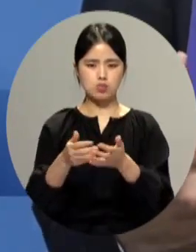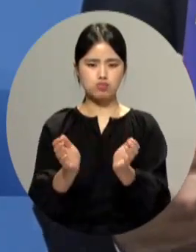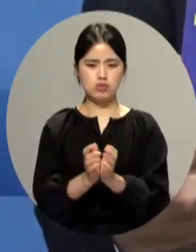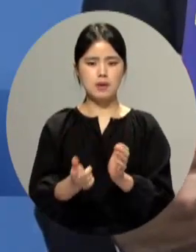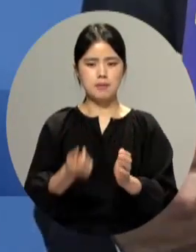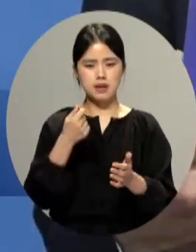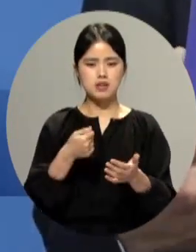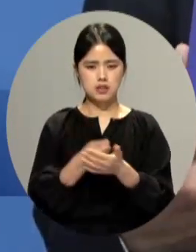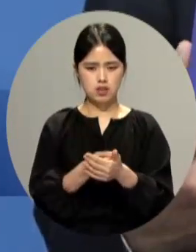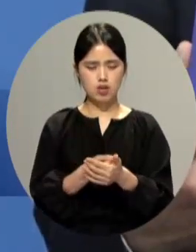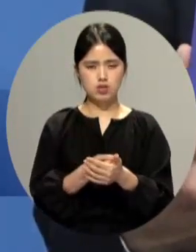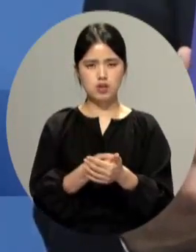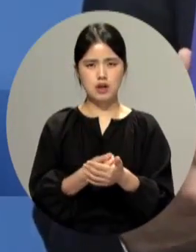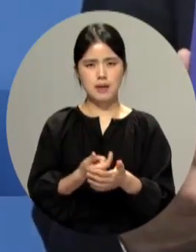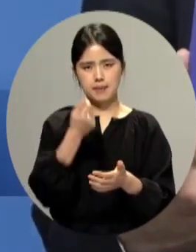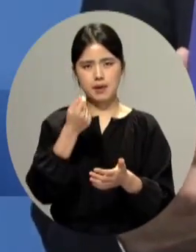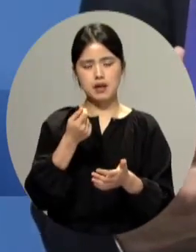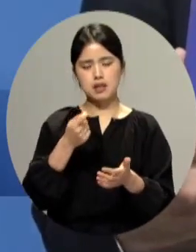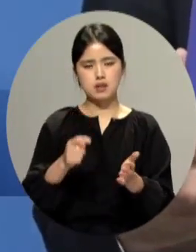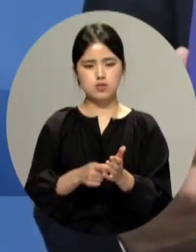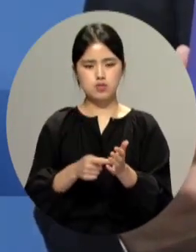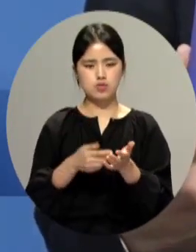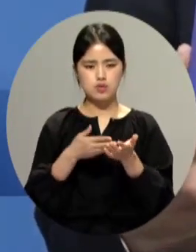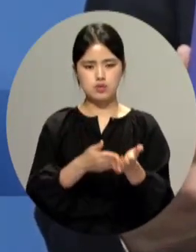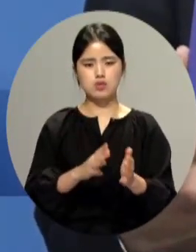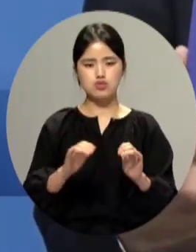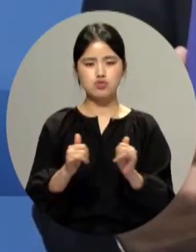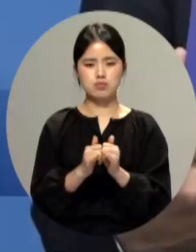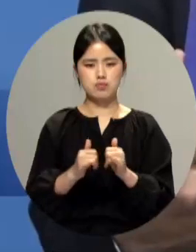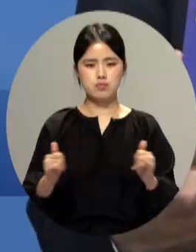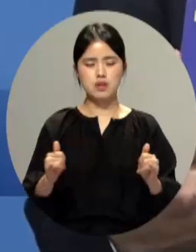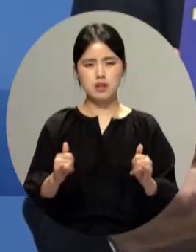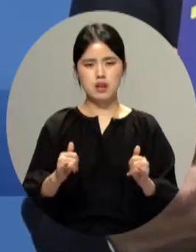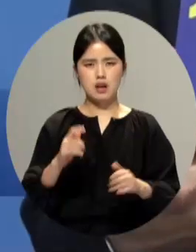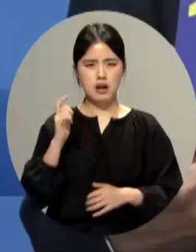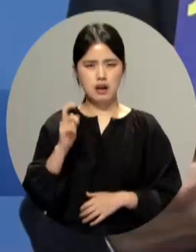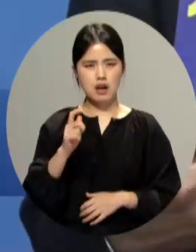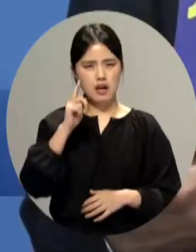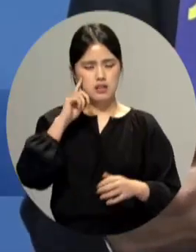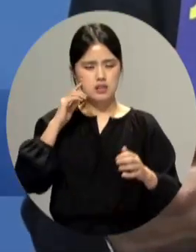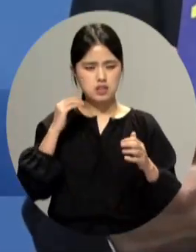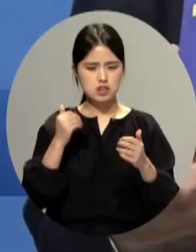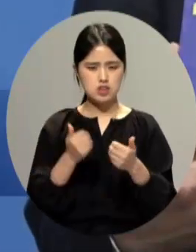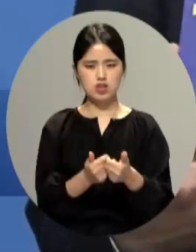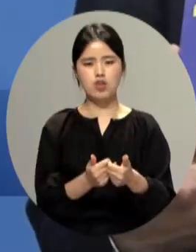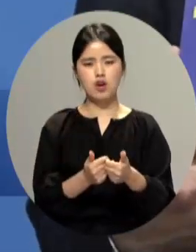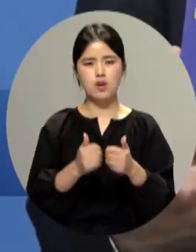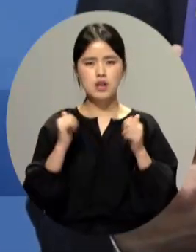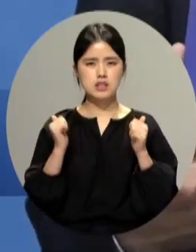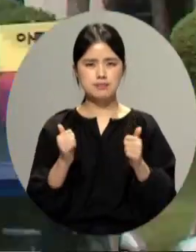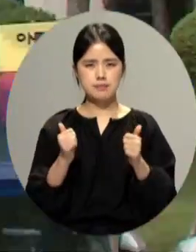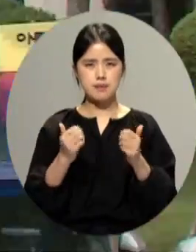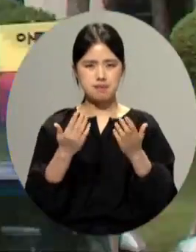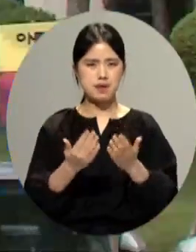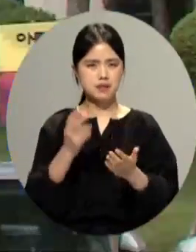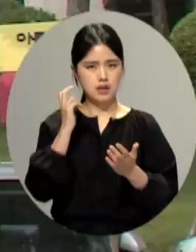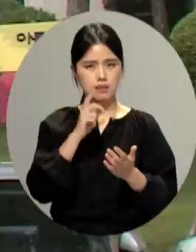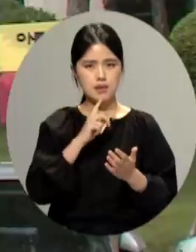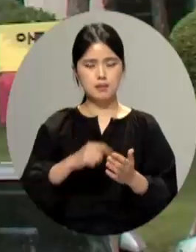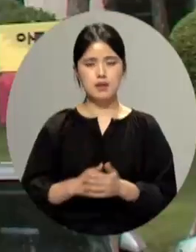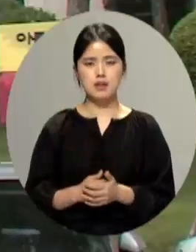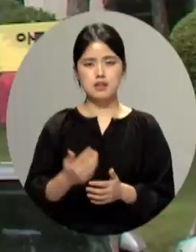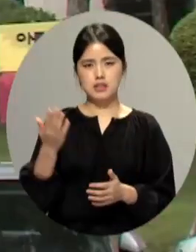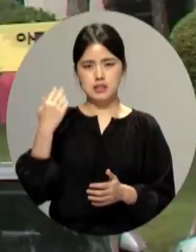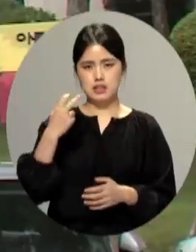결단을 강력히 촉구한다. 국민의 거센 저항과 심판을 불러올 것임을.